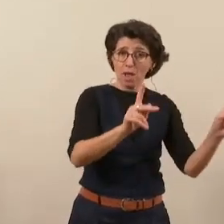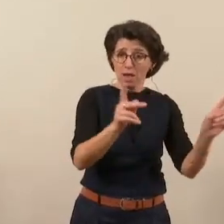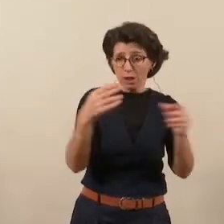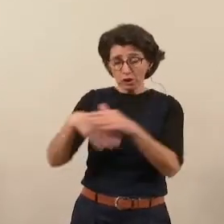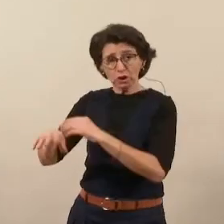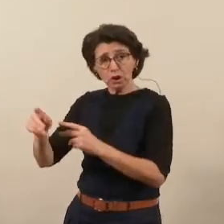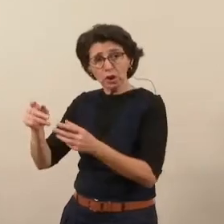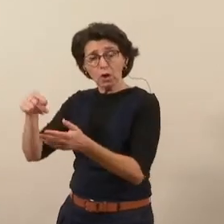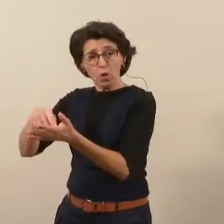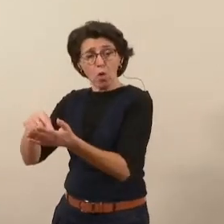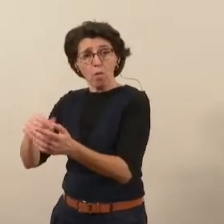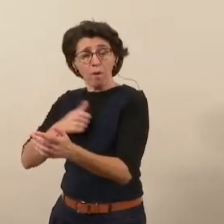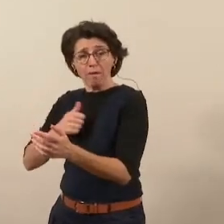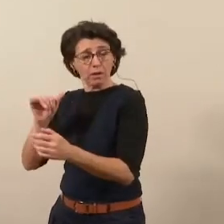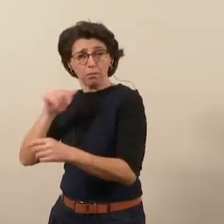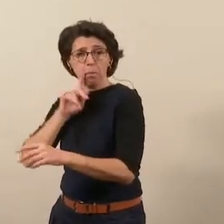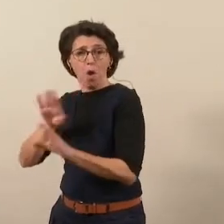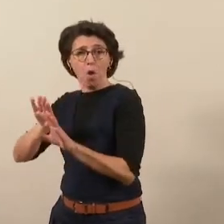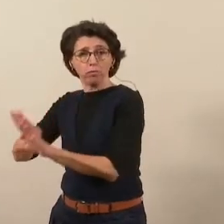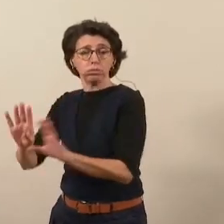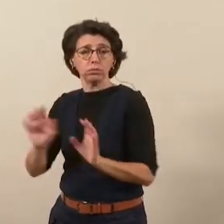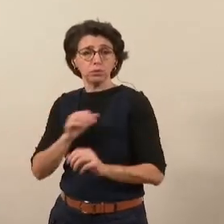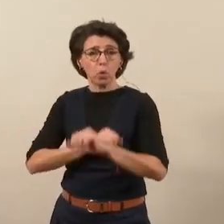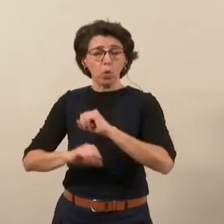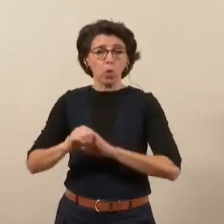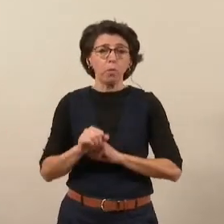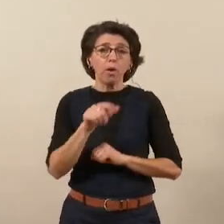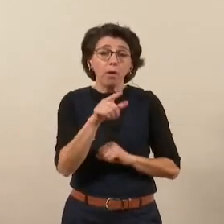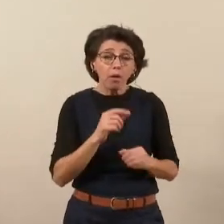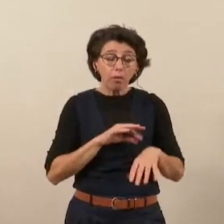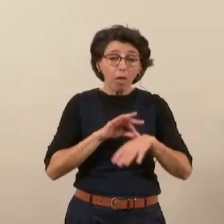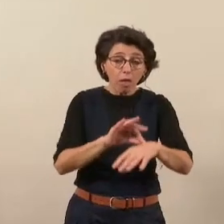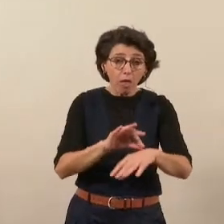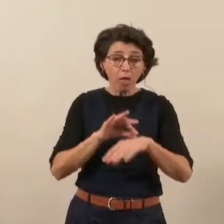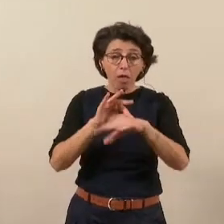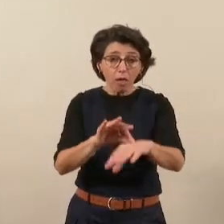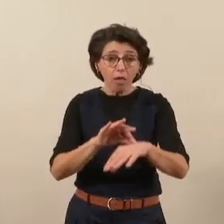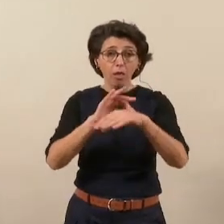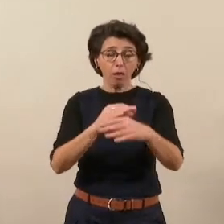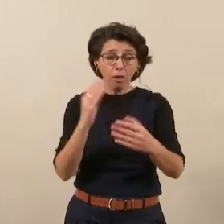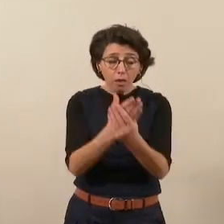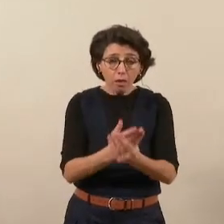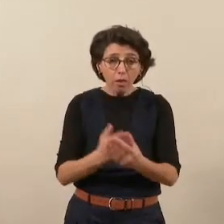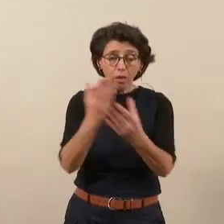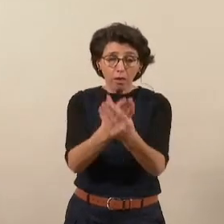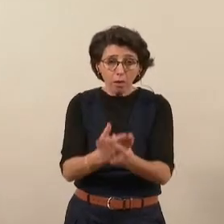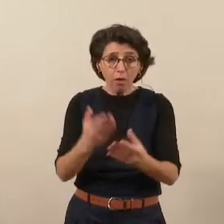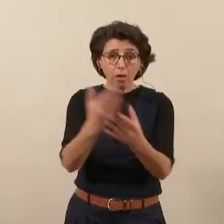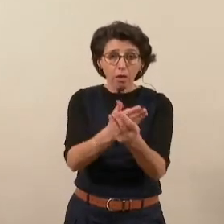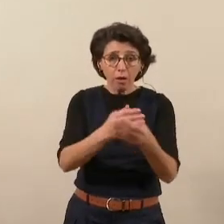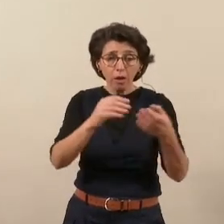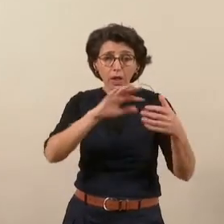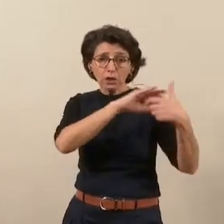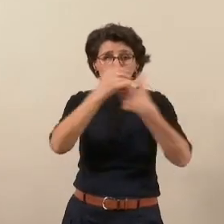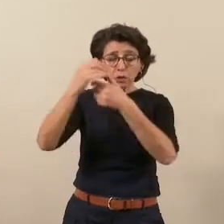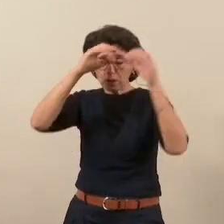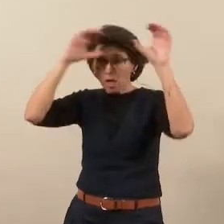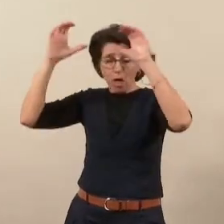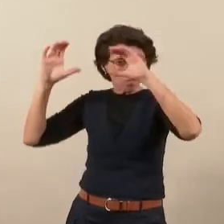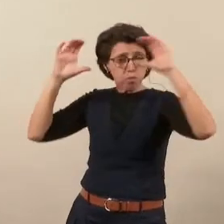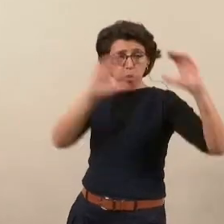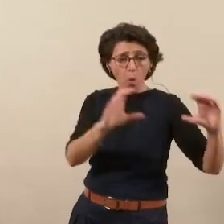interventions auprès d'eux, vos accompagnements multiples, votre souhait de leur imposer votre vision de la société est plutôt